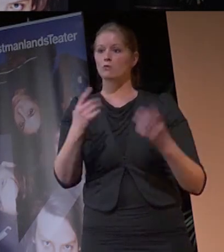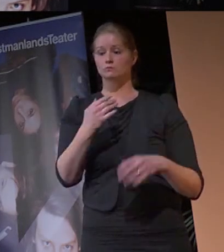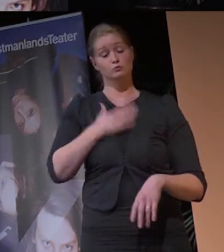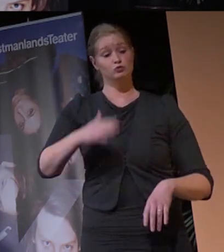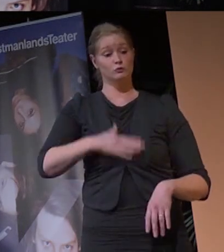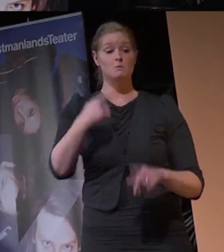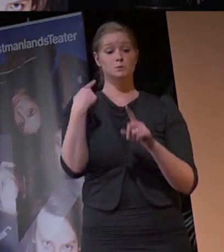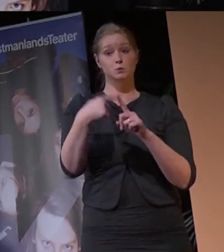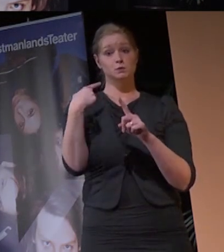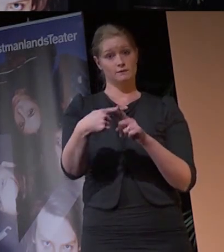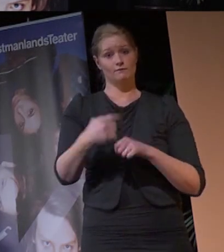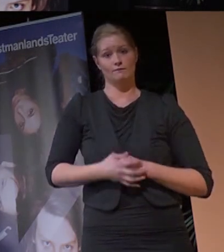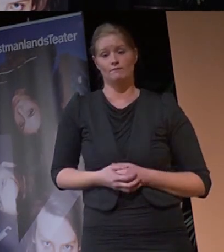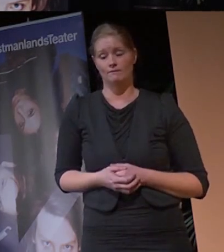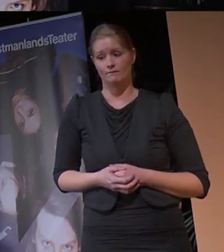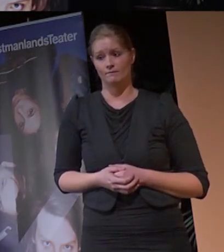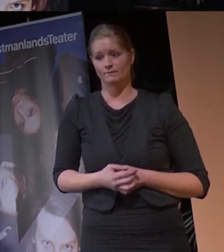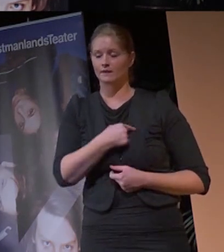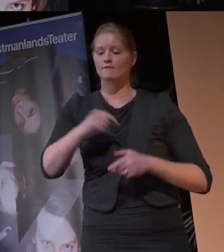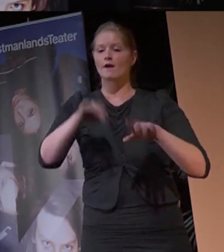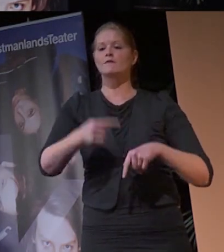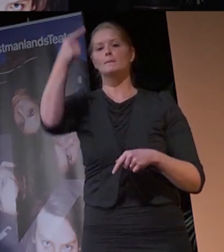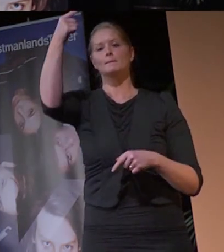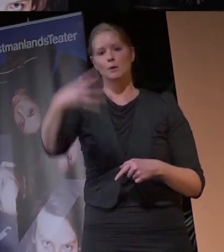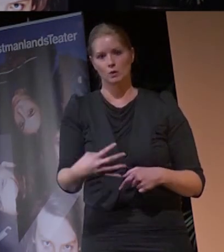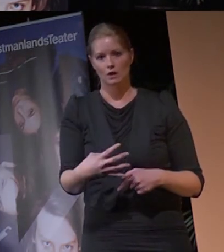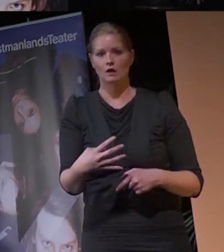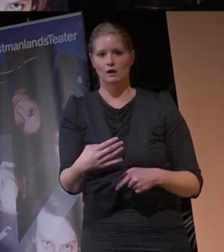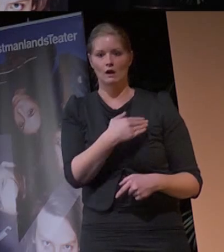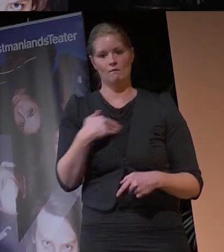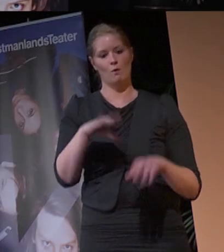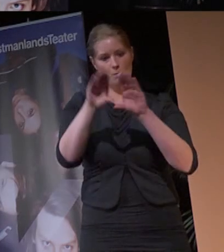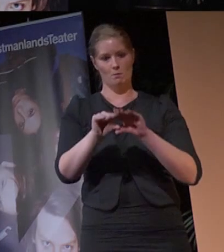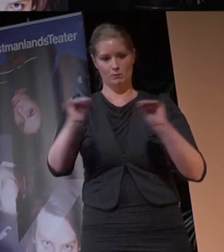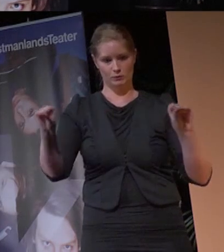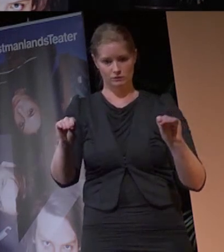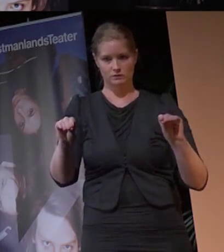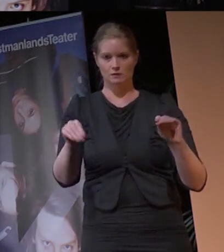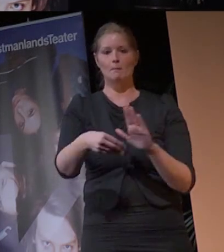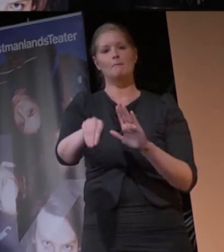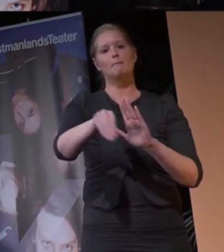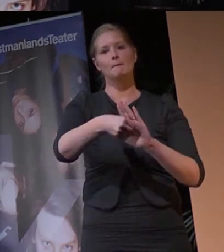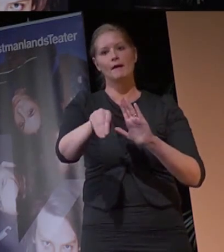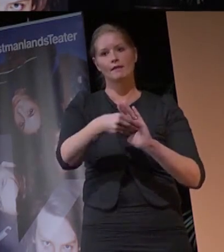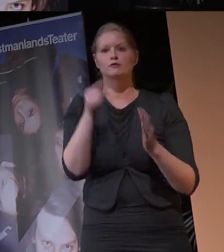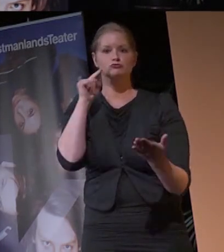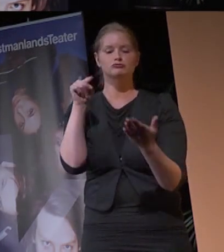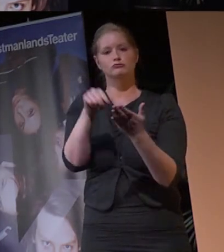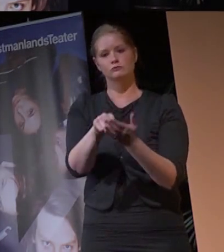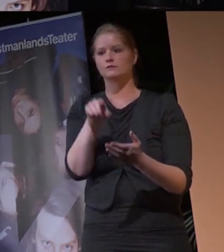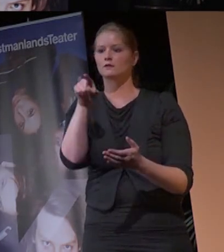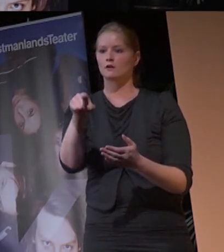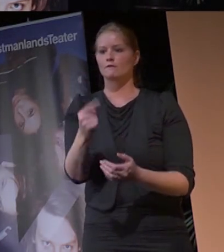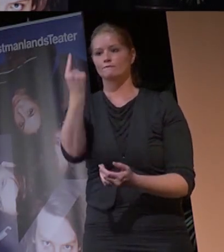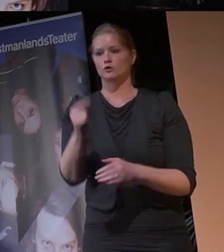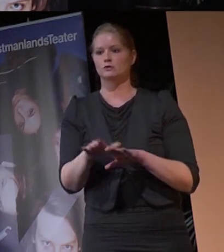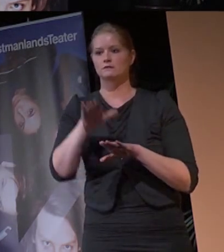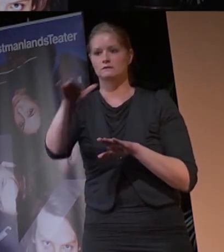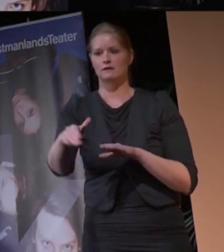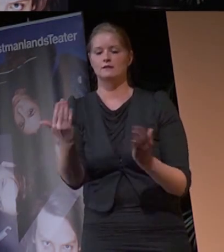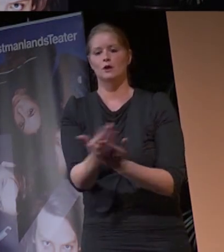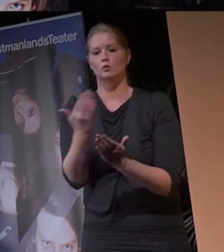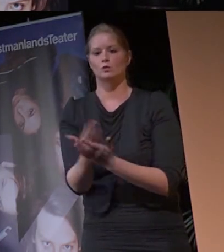Och vi har prioriterat i vårdningsbudget medel till att ta de första stegen med en nationell